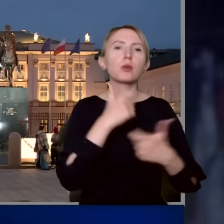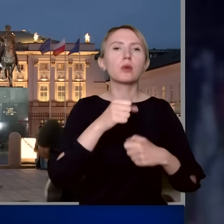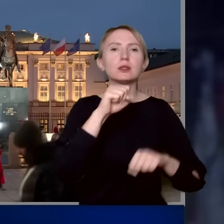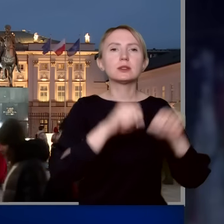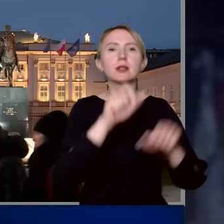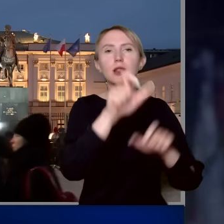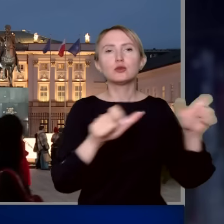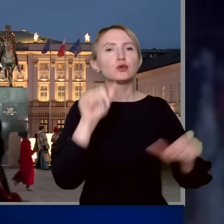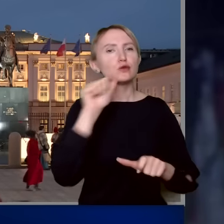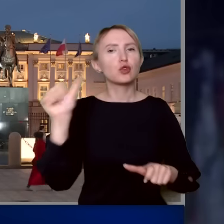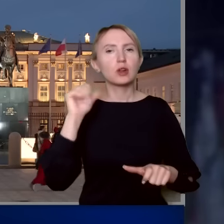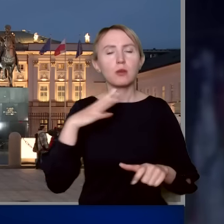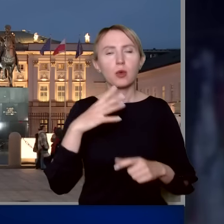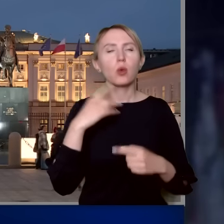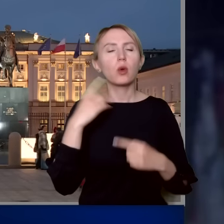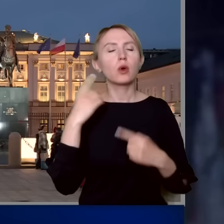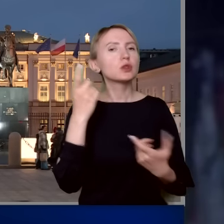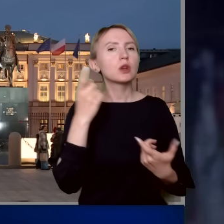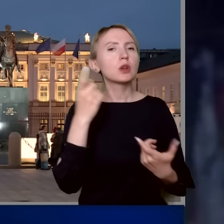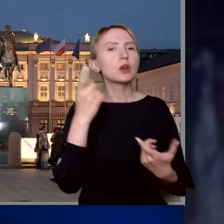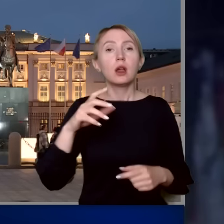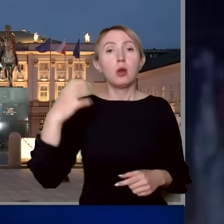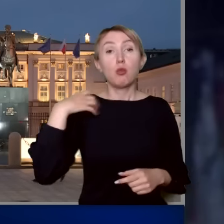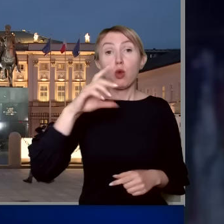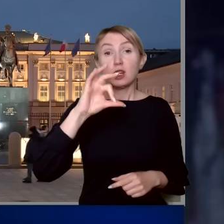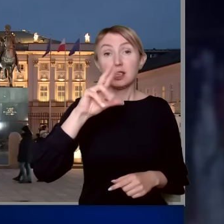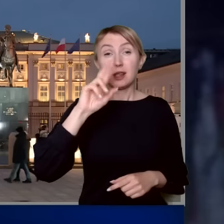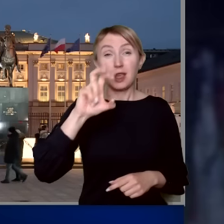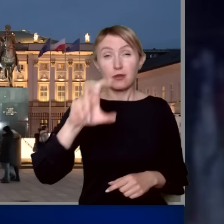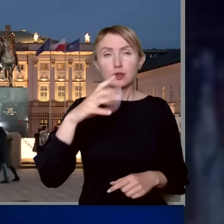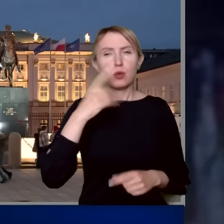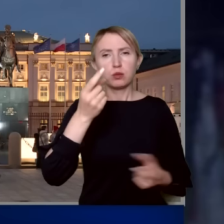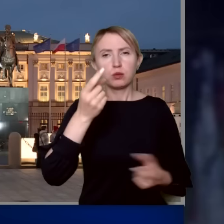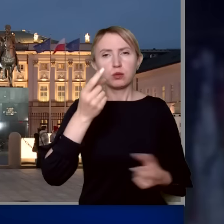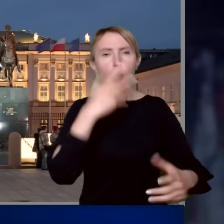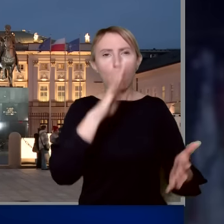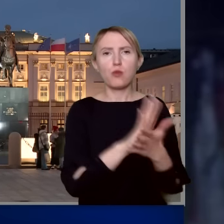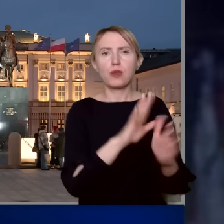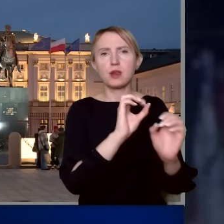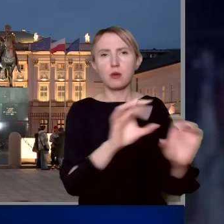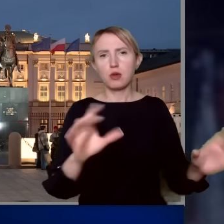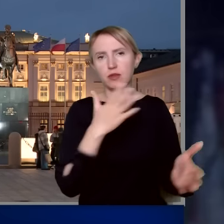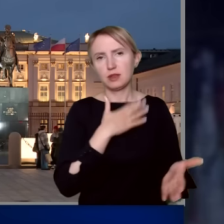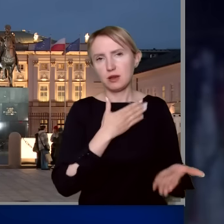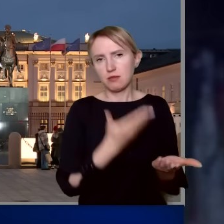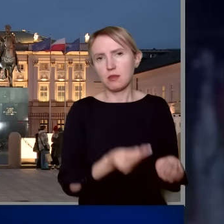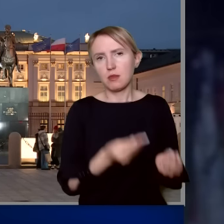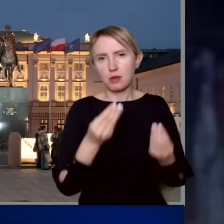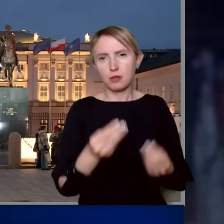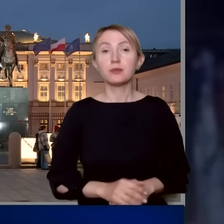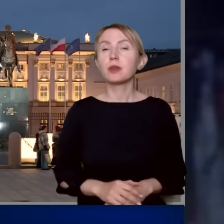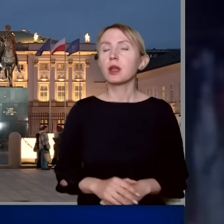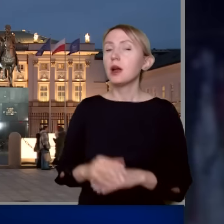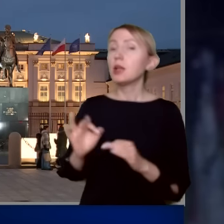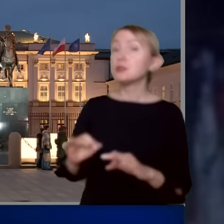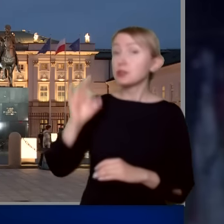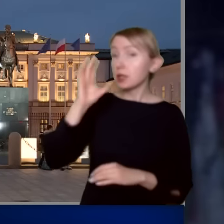wczoraj. Pułkownik Sienkiewicz wyszedł i powiedział, że no to w zasadzie on ma opinie profesorskie. A referendarze. Dzisiaj rano pani